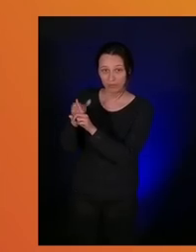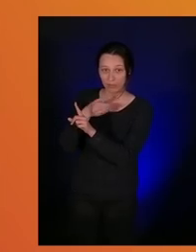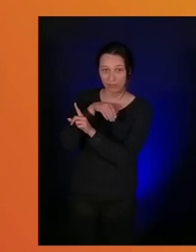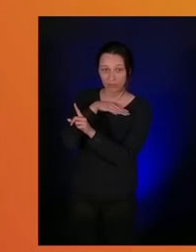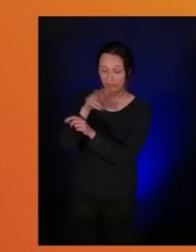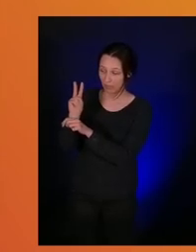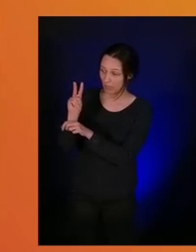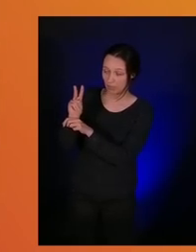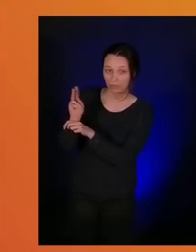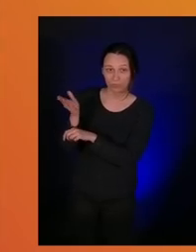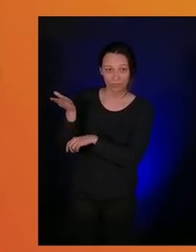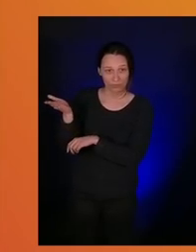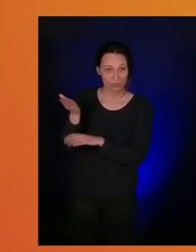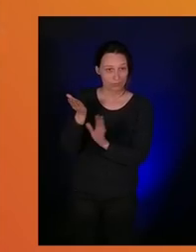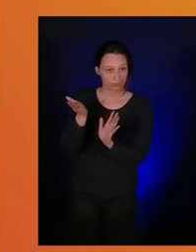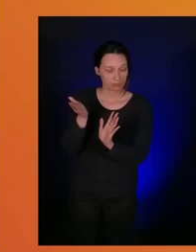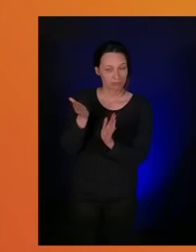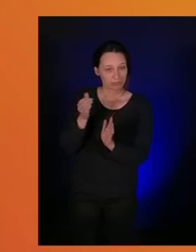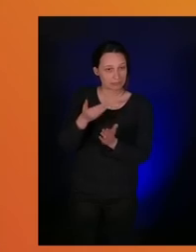Comme c'est notre première utilisation, on va aller doucement.